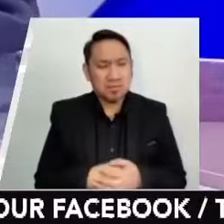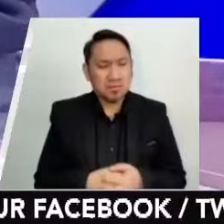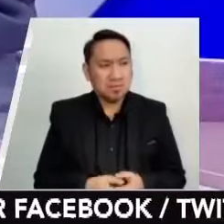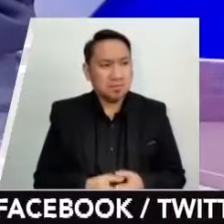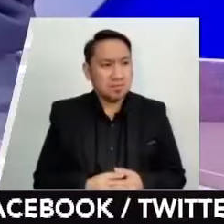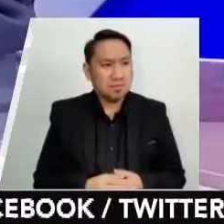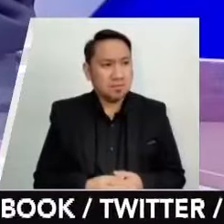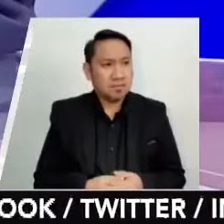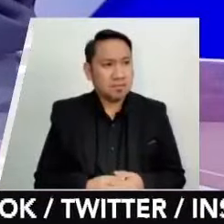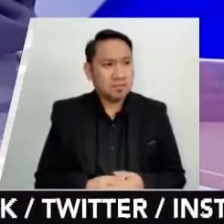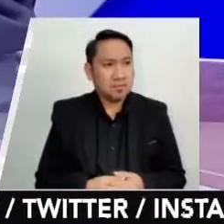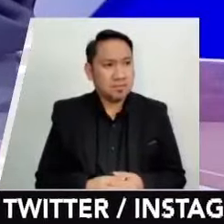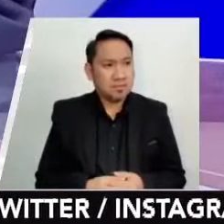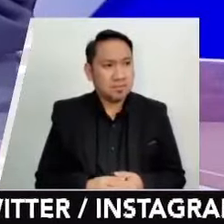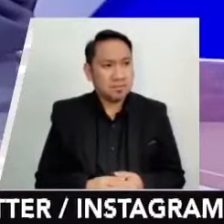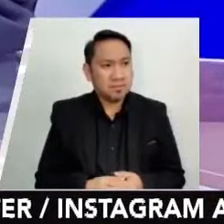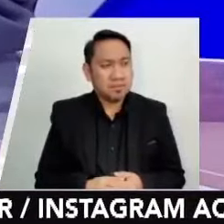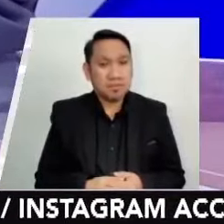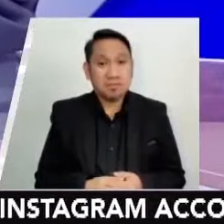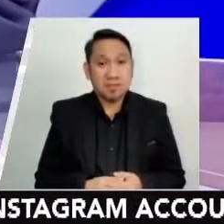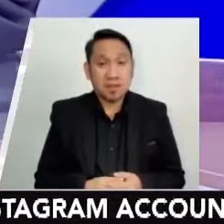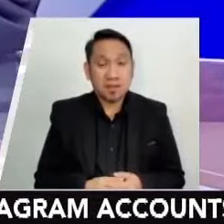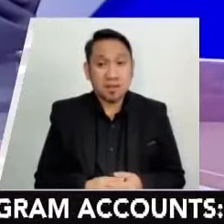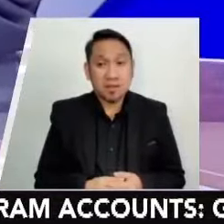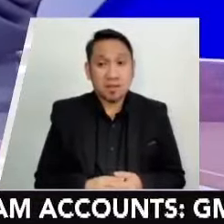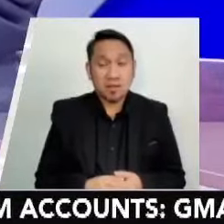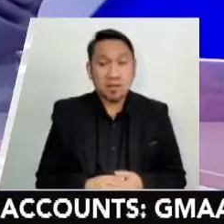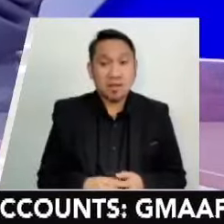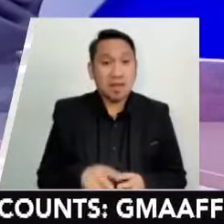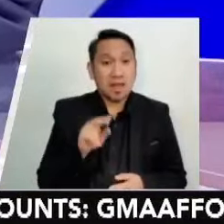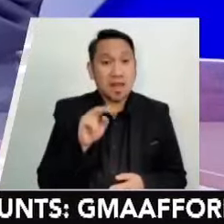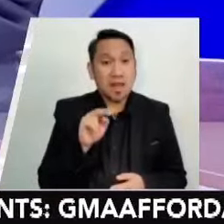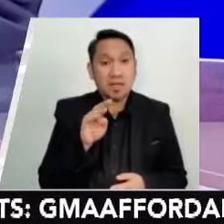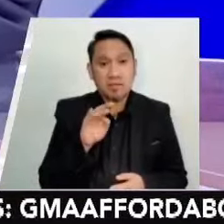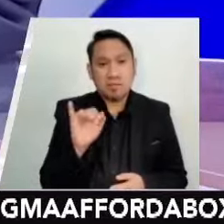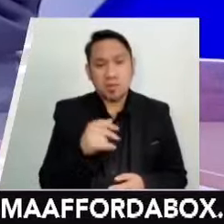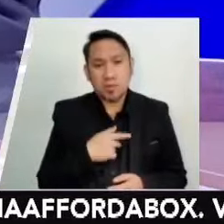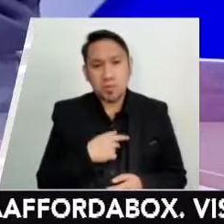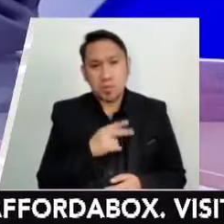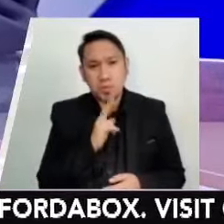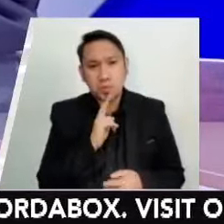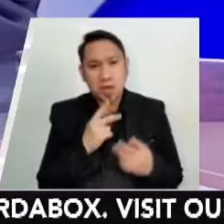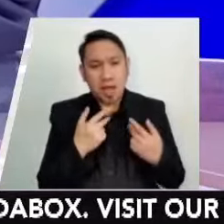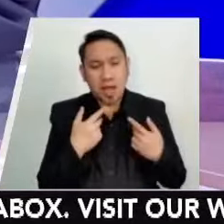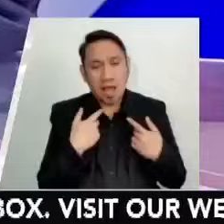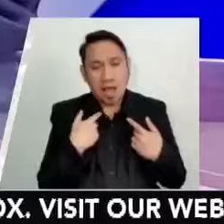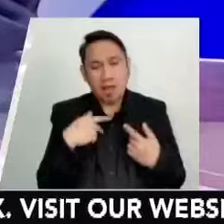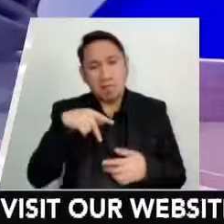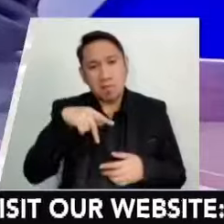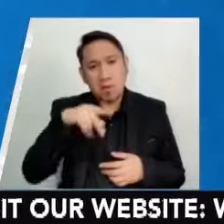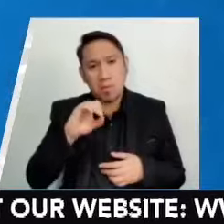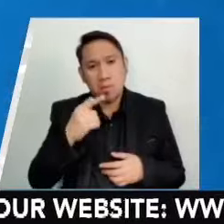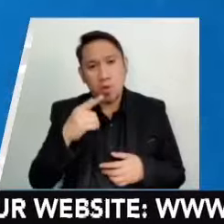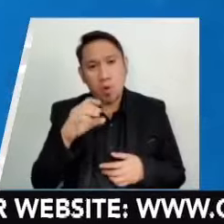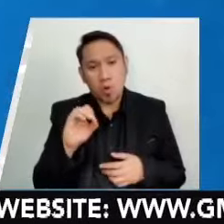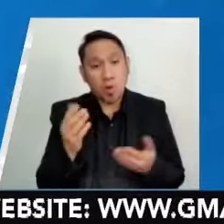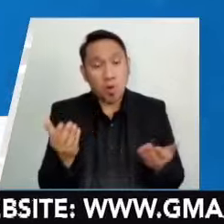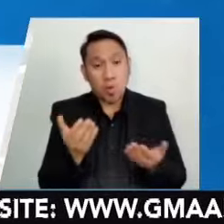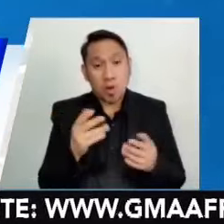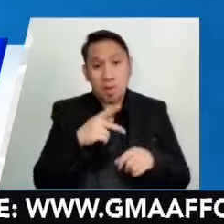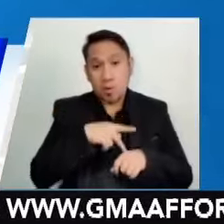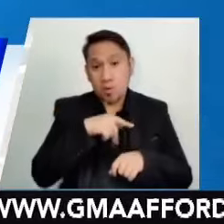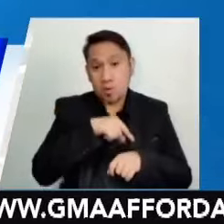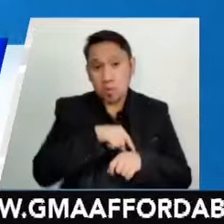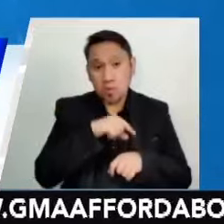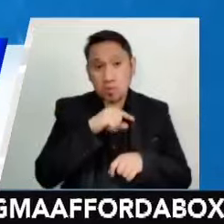nade ng National Bureau of Investigation MIMAROPA ang hinihinalang iligal na Pogo sa isang resort sa Puerto Galera sa Oriental Mindoro